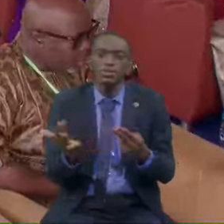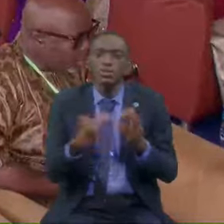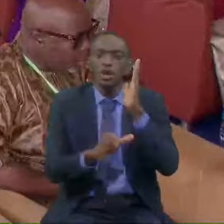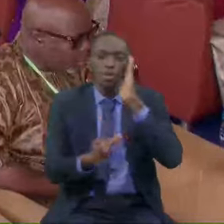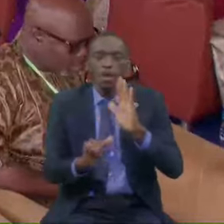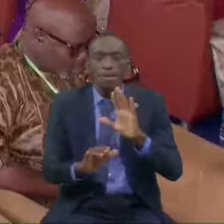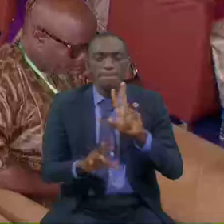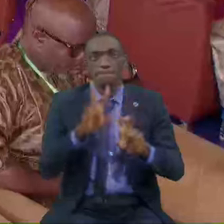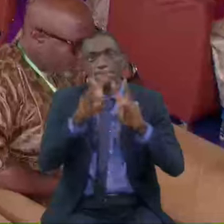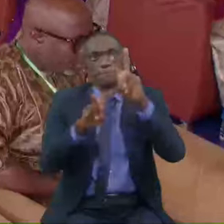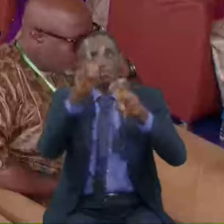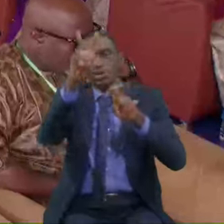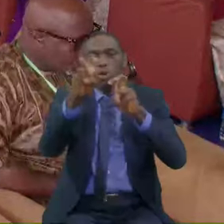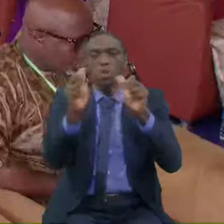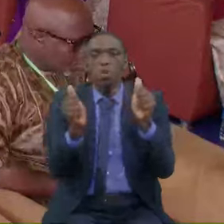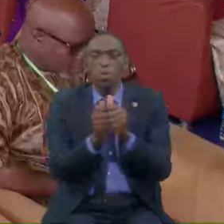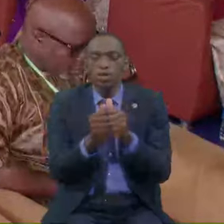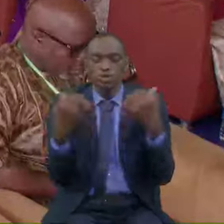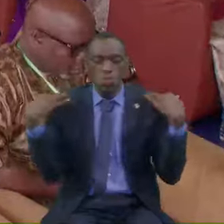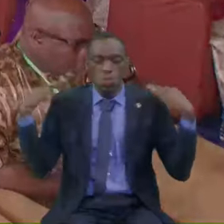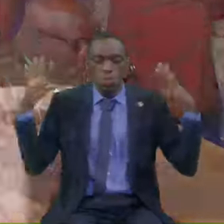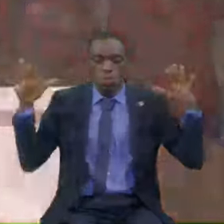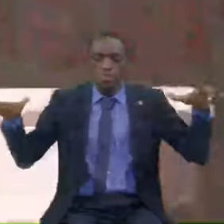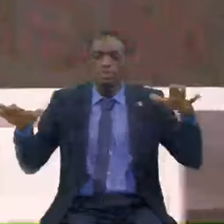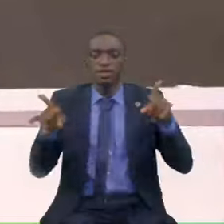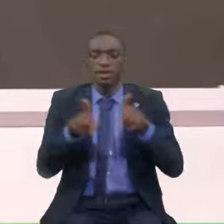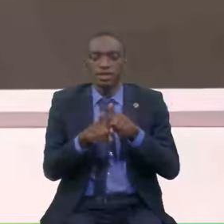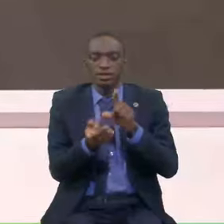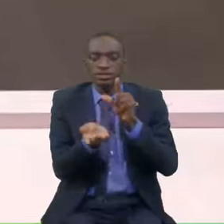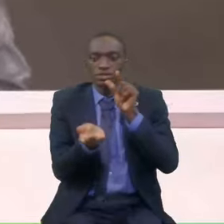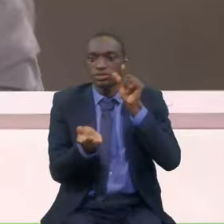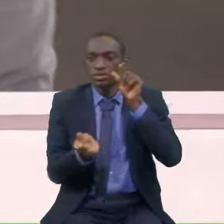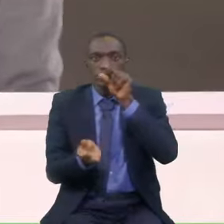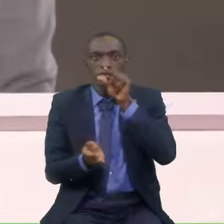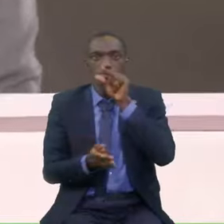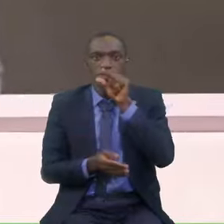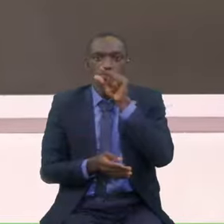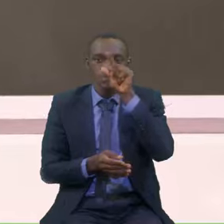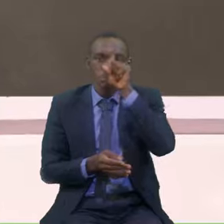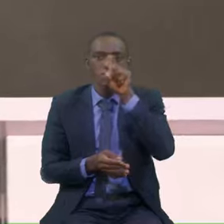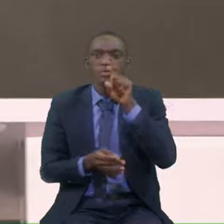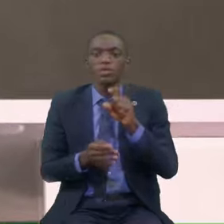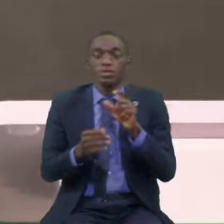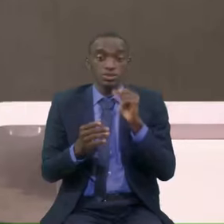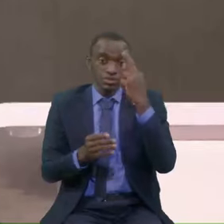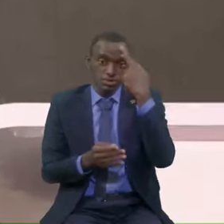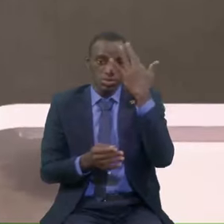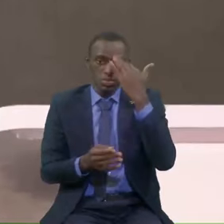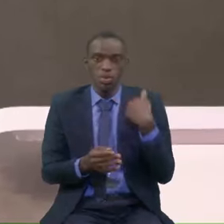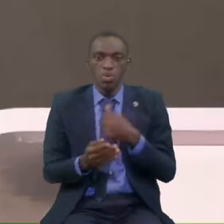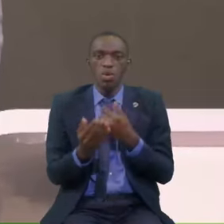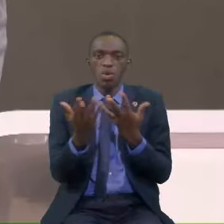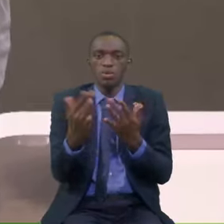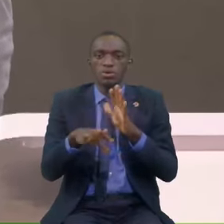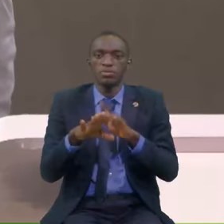Ils prennent le vol comme les aigles. Ouais, pourquoi on se confie au Seigneur? C'est qu'il y a encore une